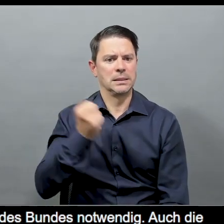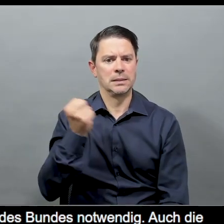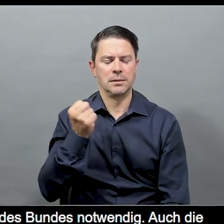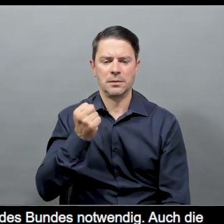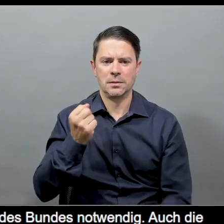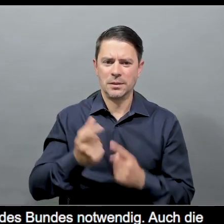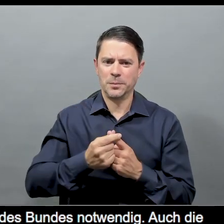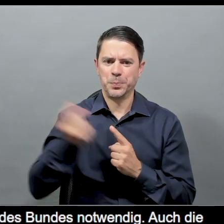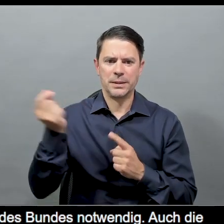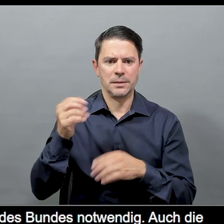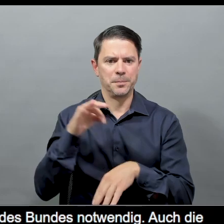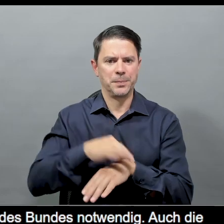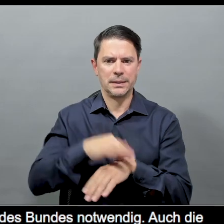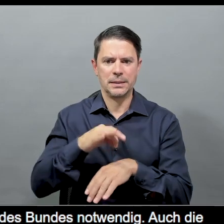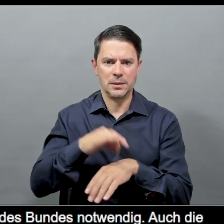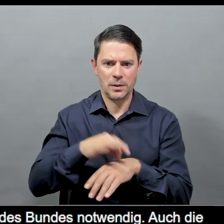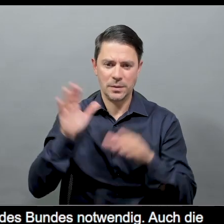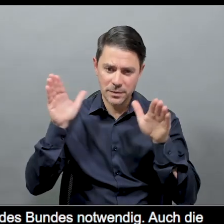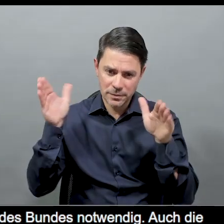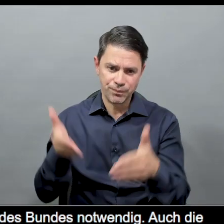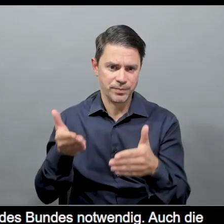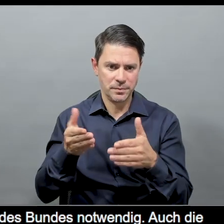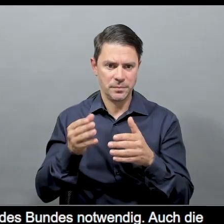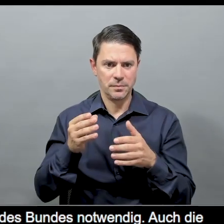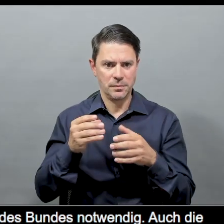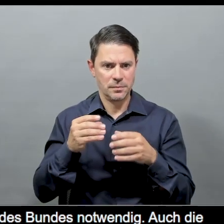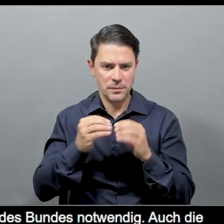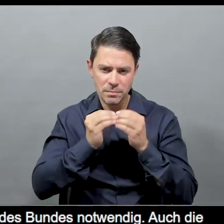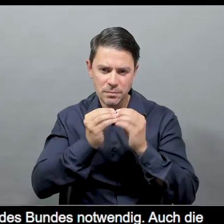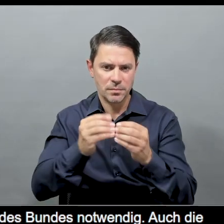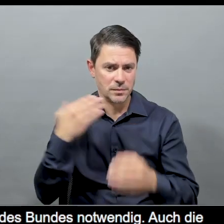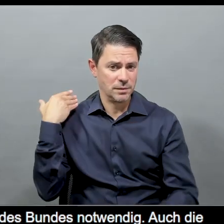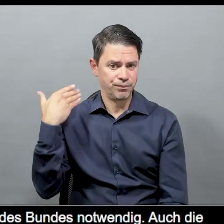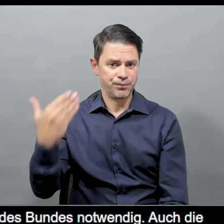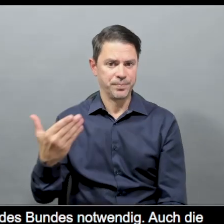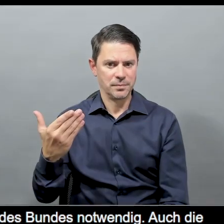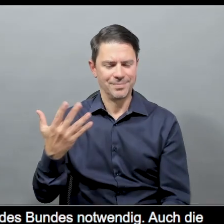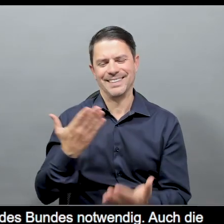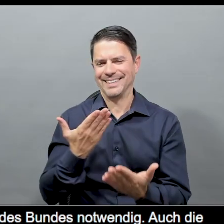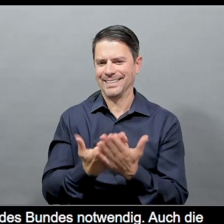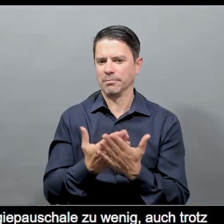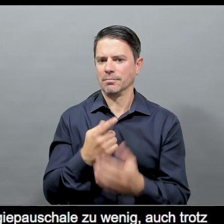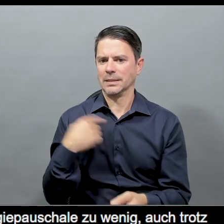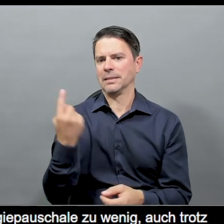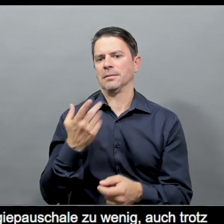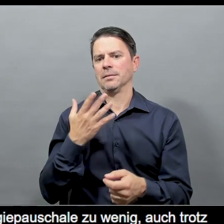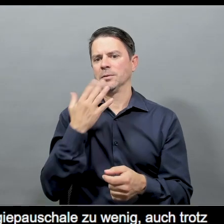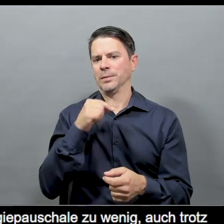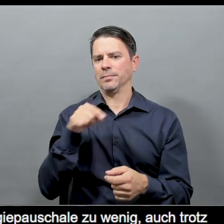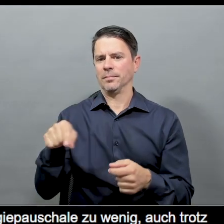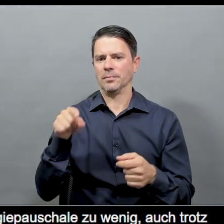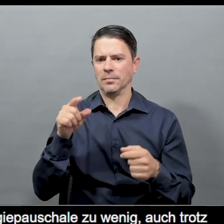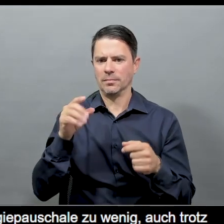Medizincampus Oberfranken und der Medizincampus Niederbayern. Uns war wichtig, dass diese Spitzenmedizin auch den besten